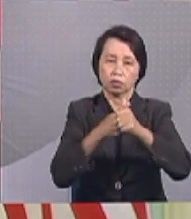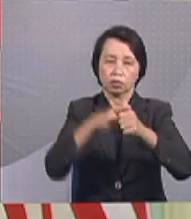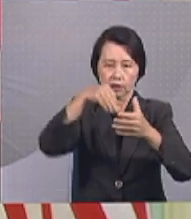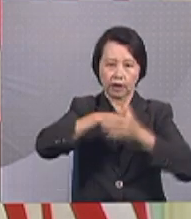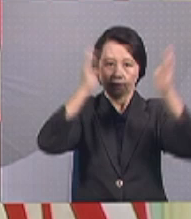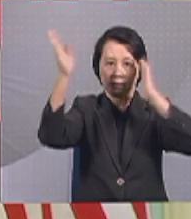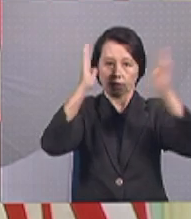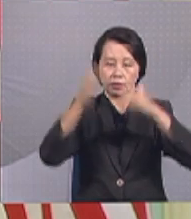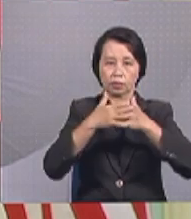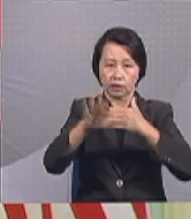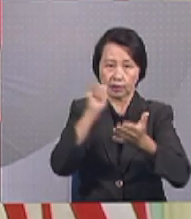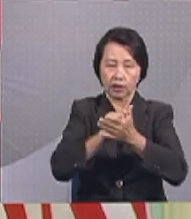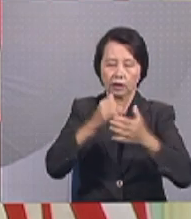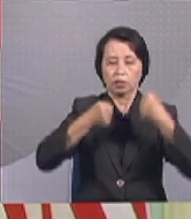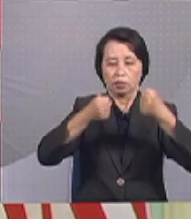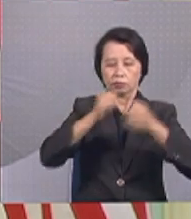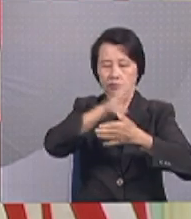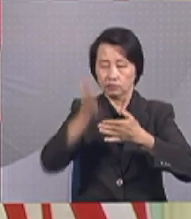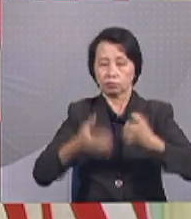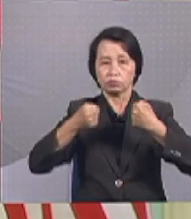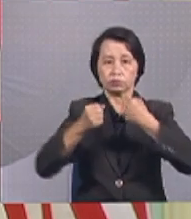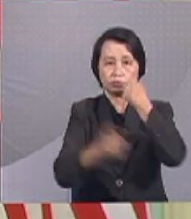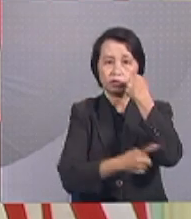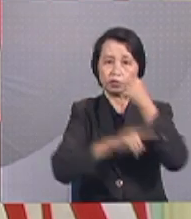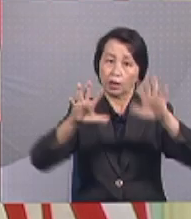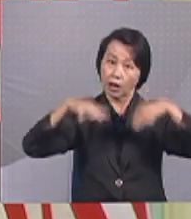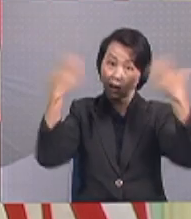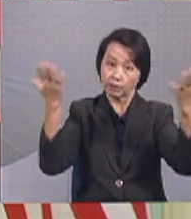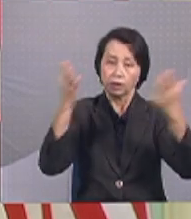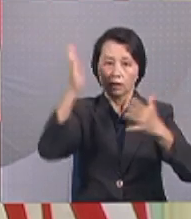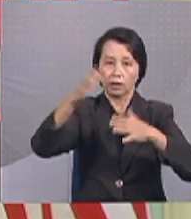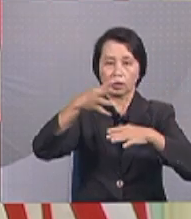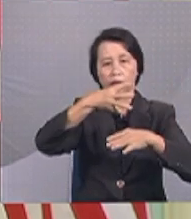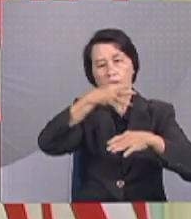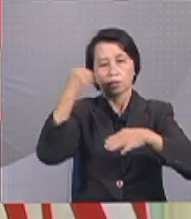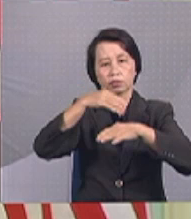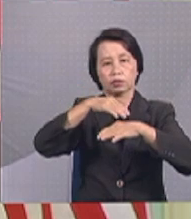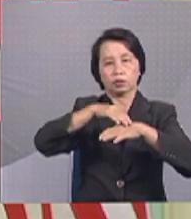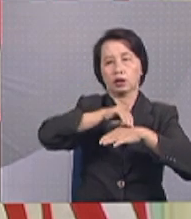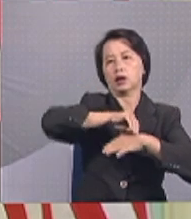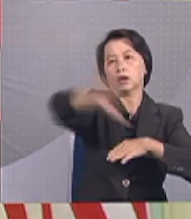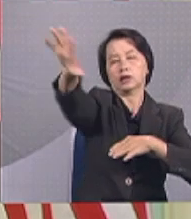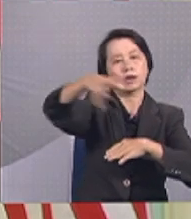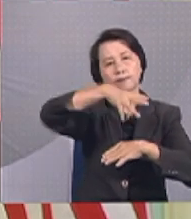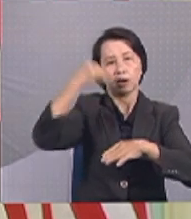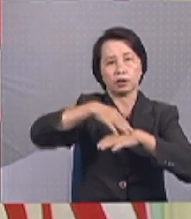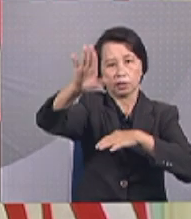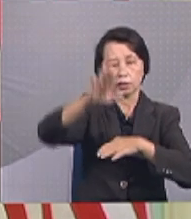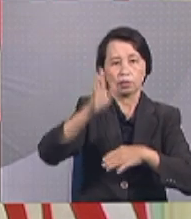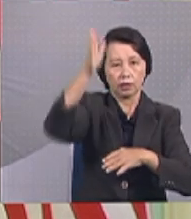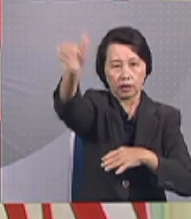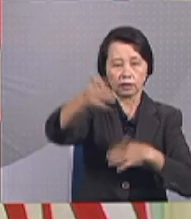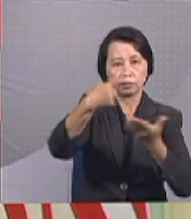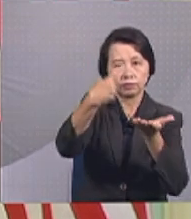kita. Dan selepas tamat tempoh hukuman mahkamah, kita akan hantar mereka balik. Kita akan berbincang